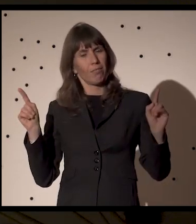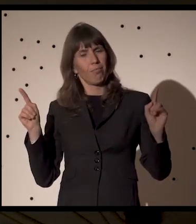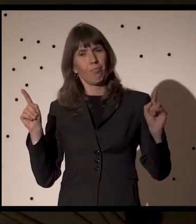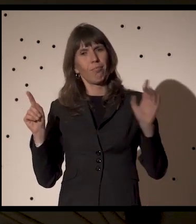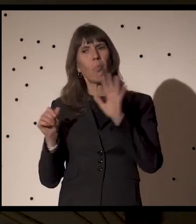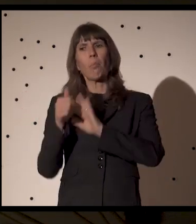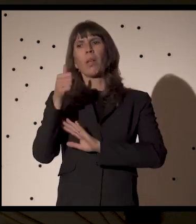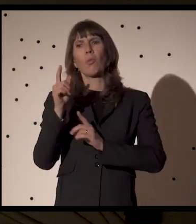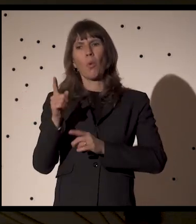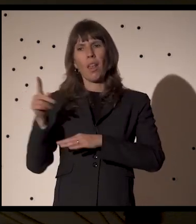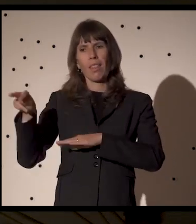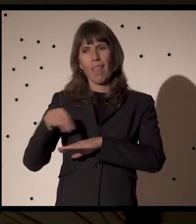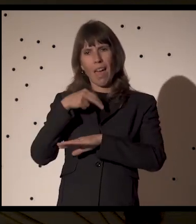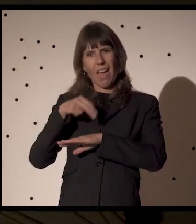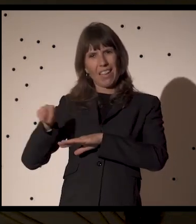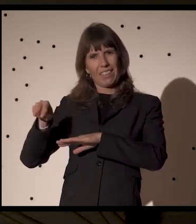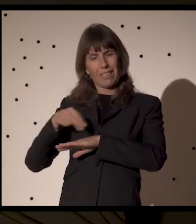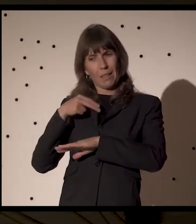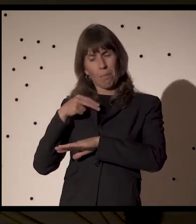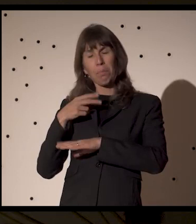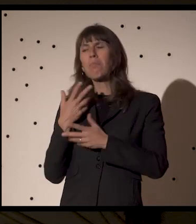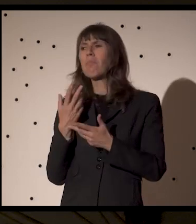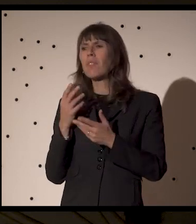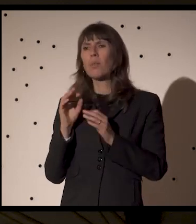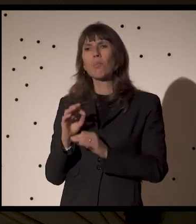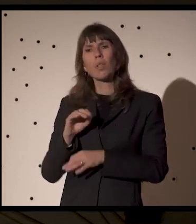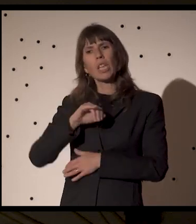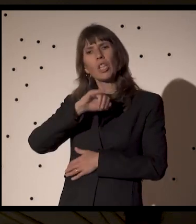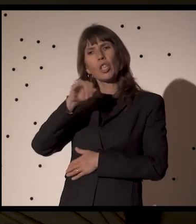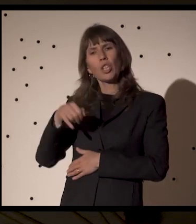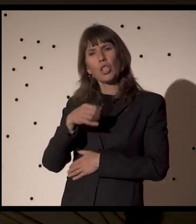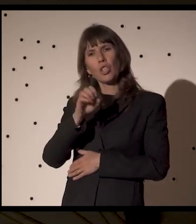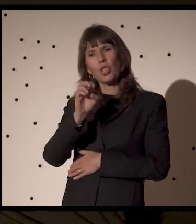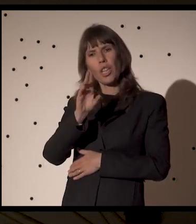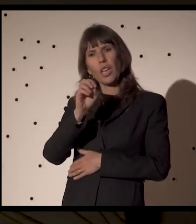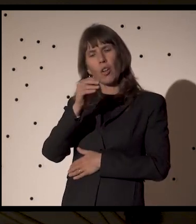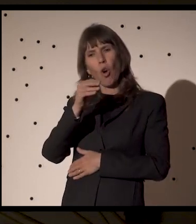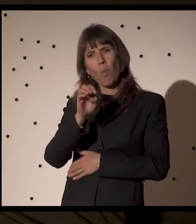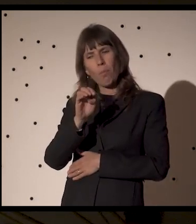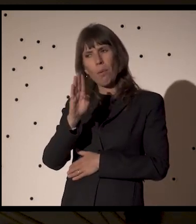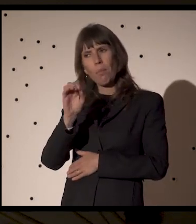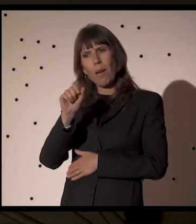caso lo spettacolo a cui sto alludendo e jeromel la nuova creazione di Marco